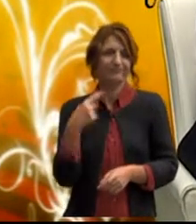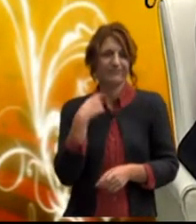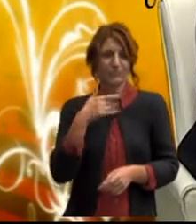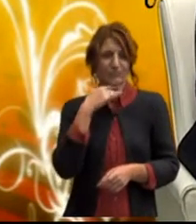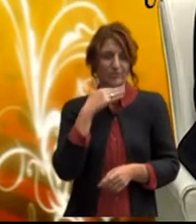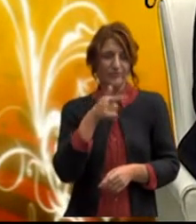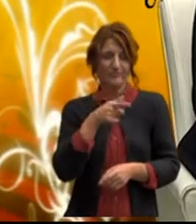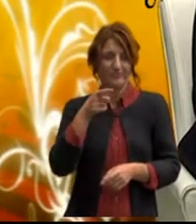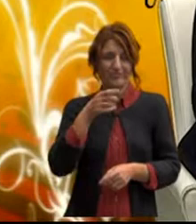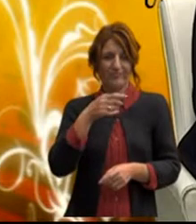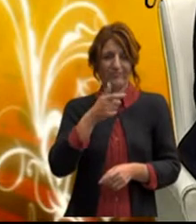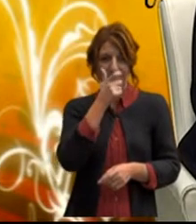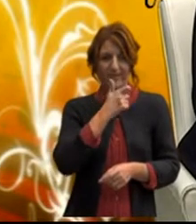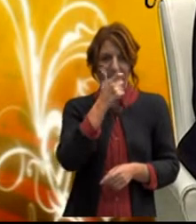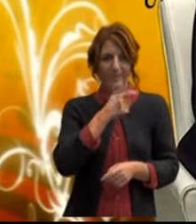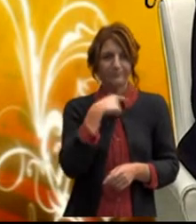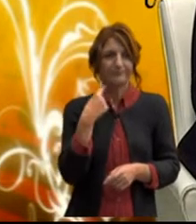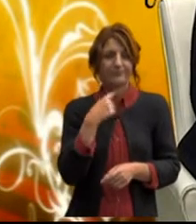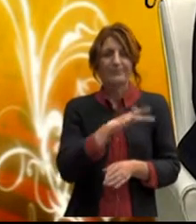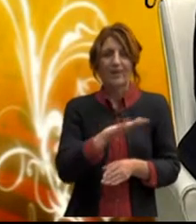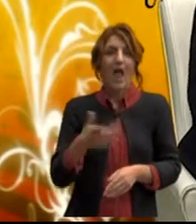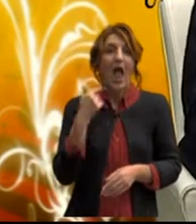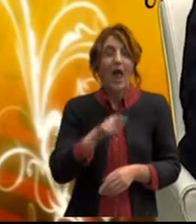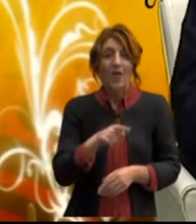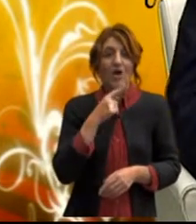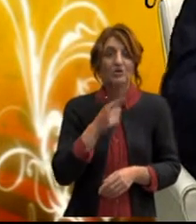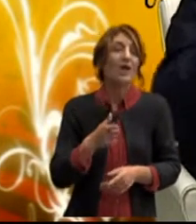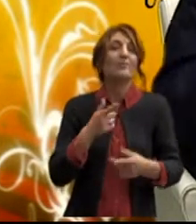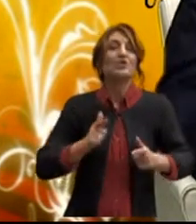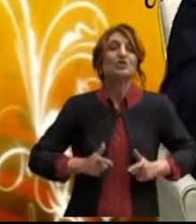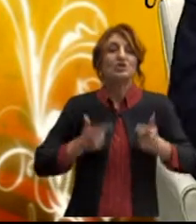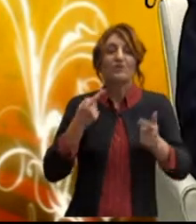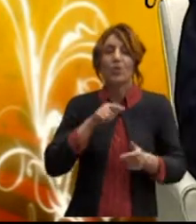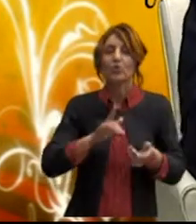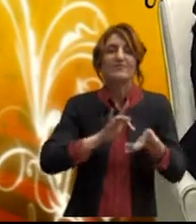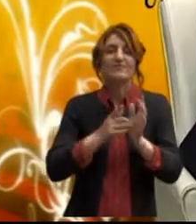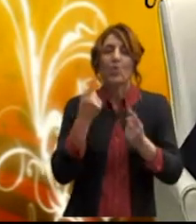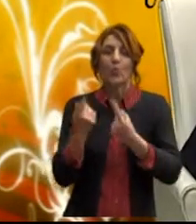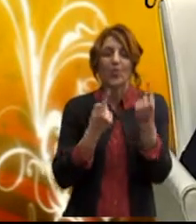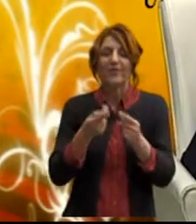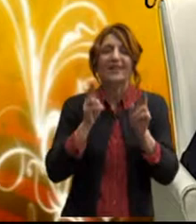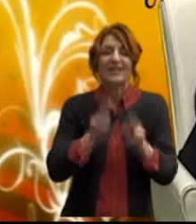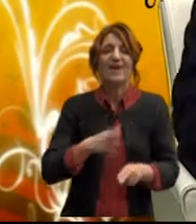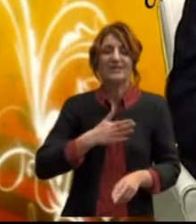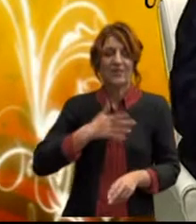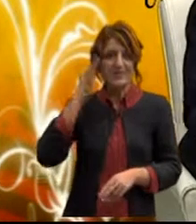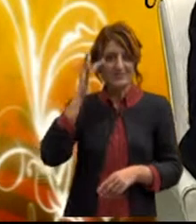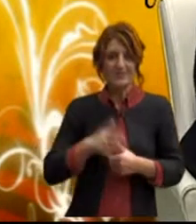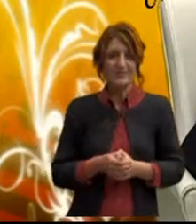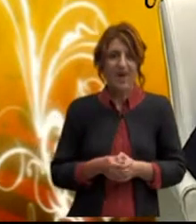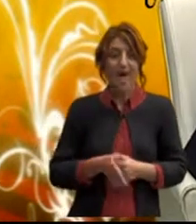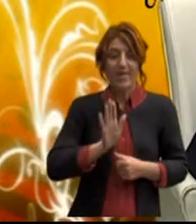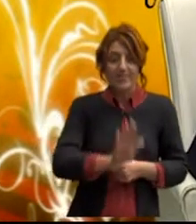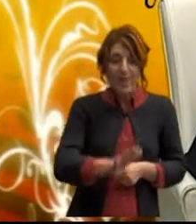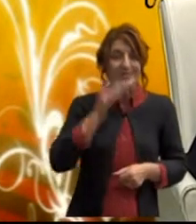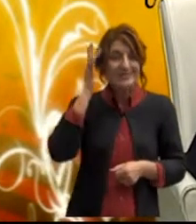da ono što je bitno, jedna činjenica, da život u svim uvjetima ima svoj smisao i da smisao njegovog života je upravo tome